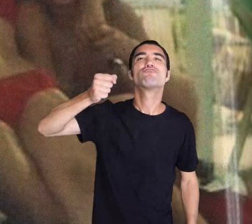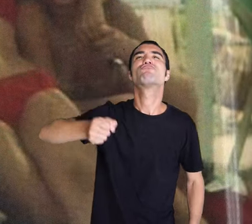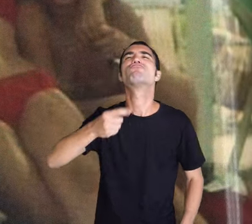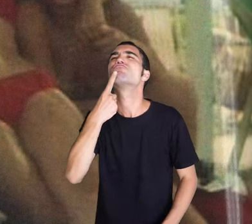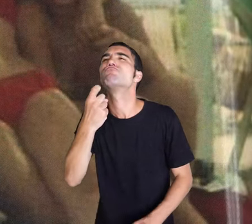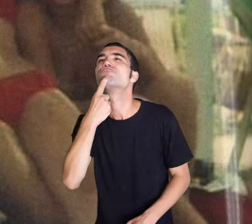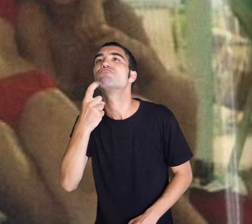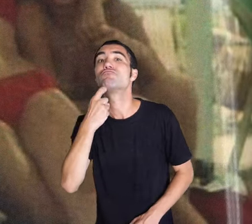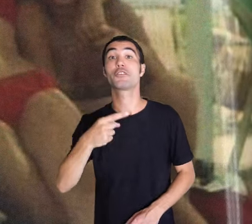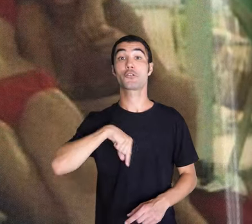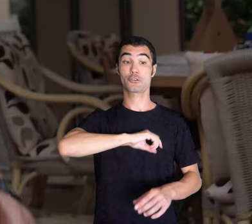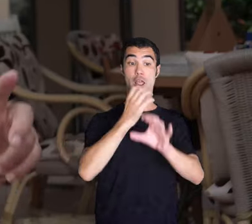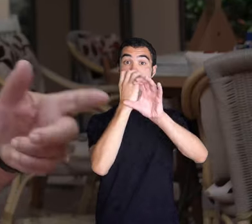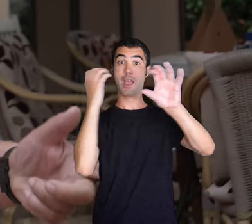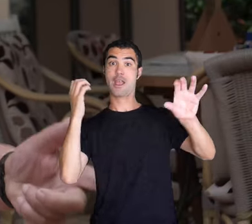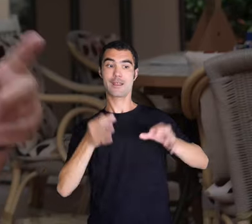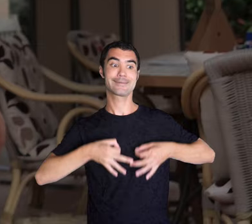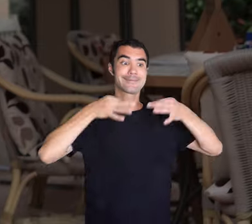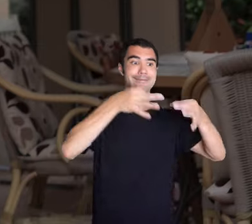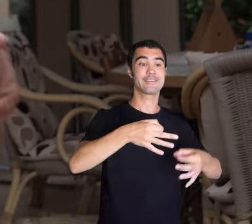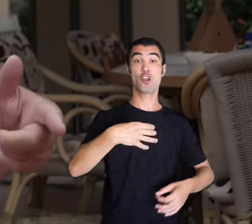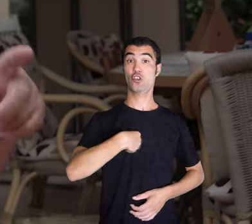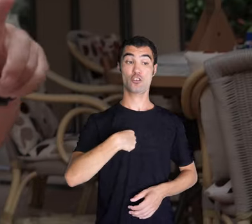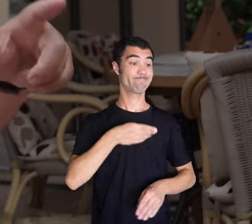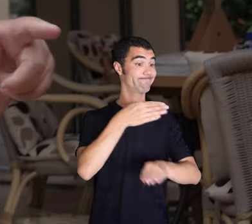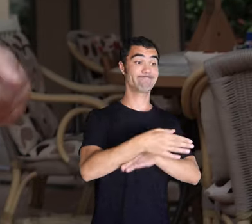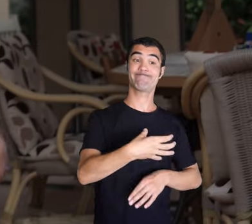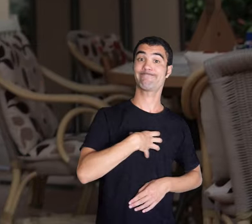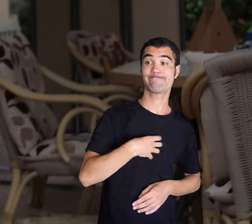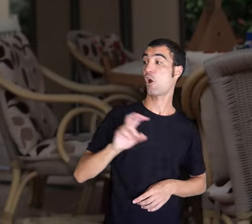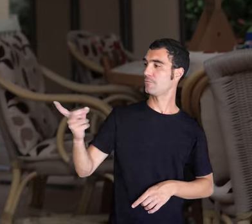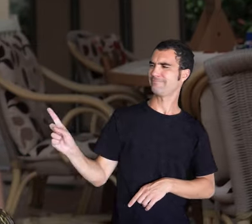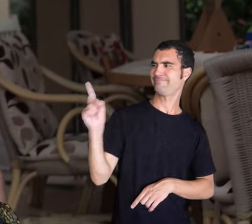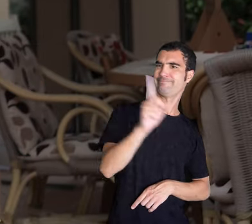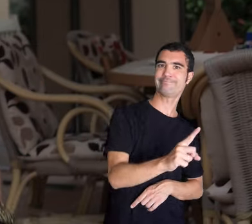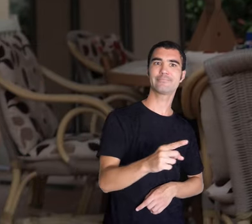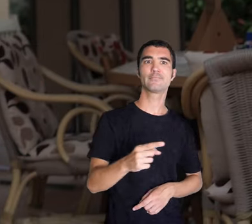más o menos arribabas a autocar, y si yo no podía, y había un otro que...